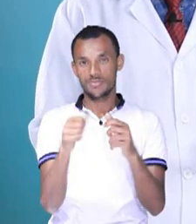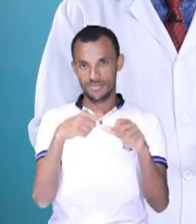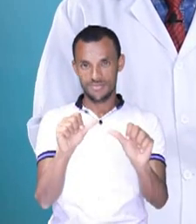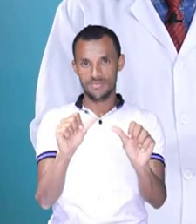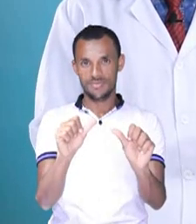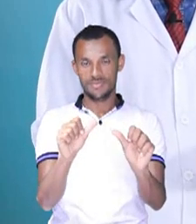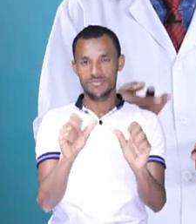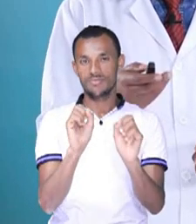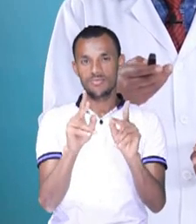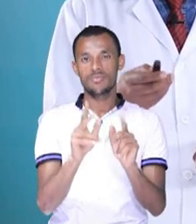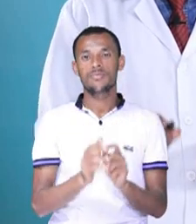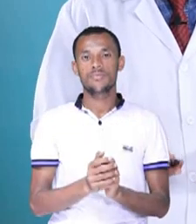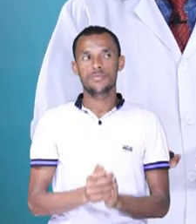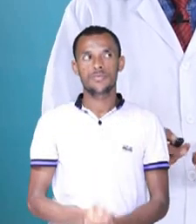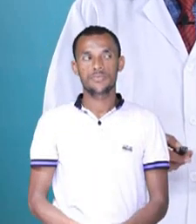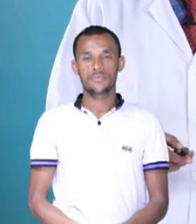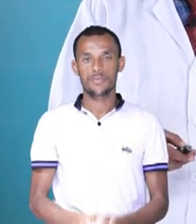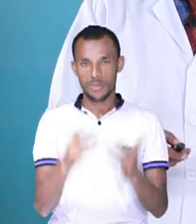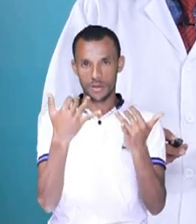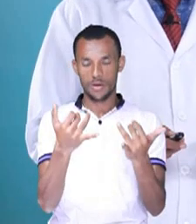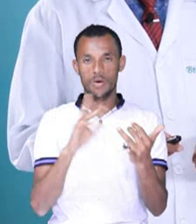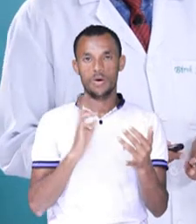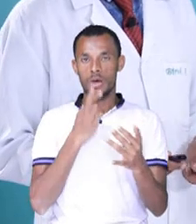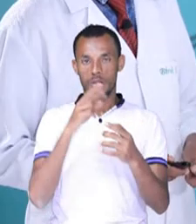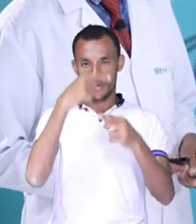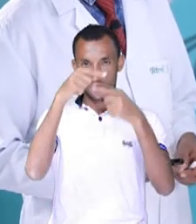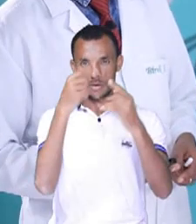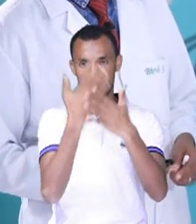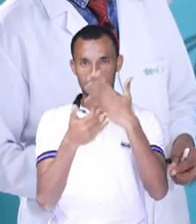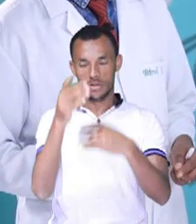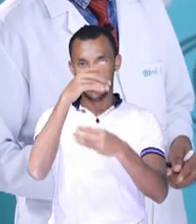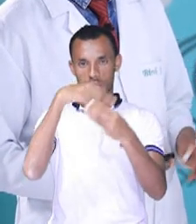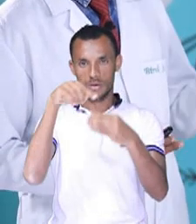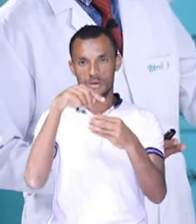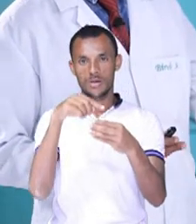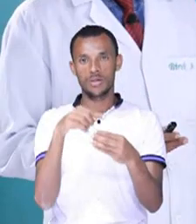እንቀጥል okay today we are going to discuss about